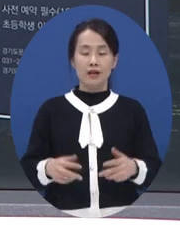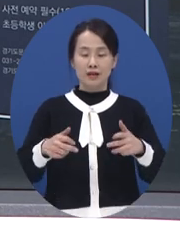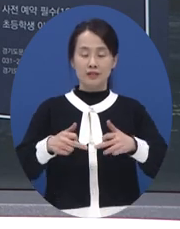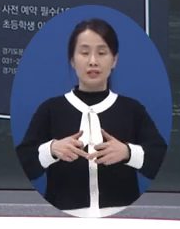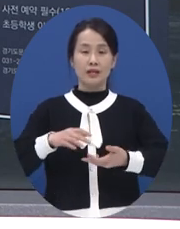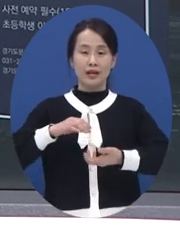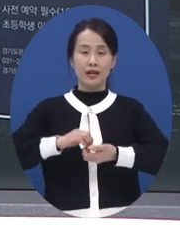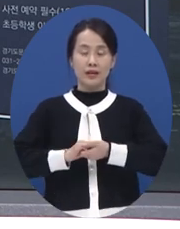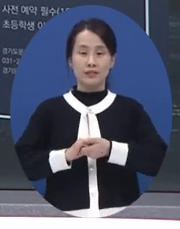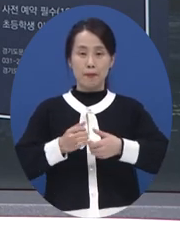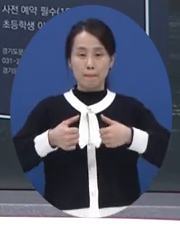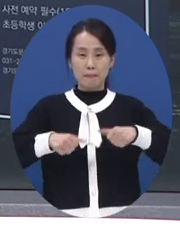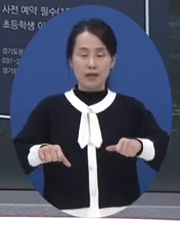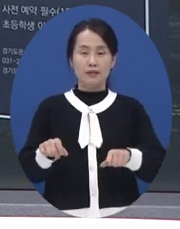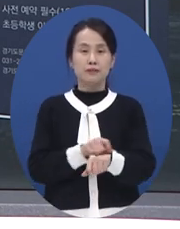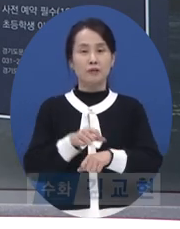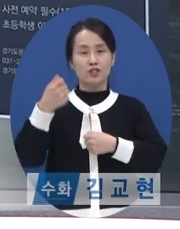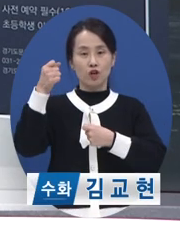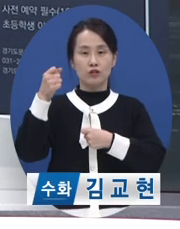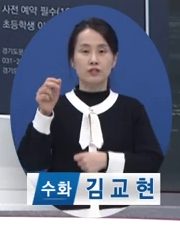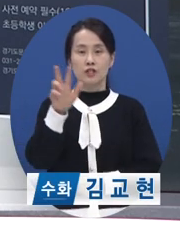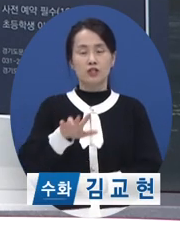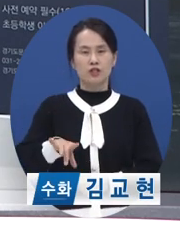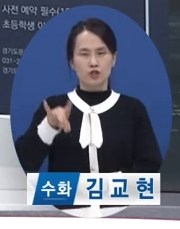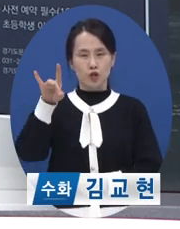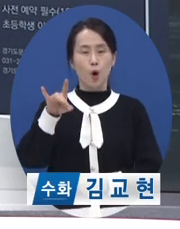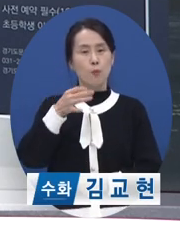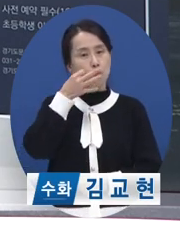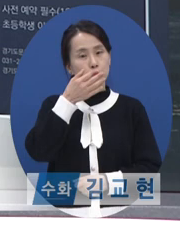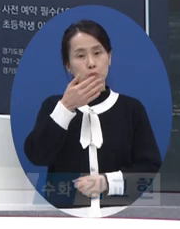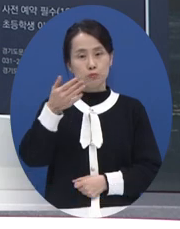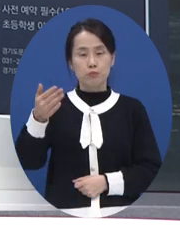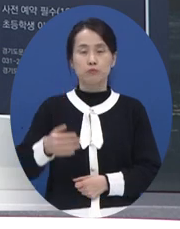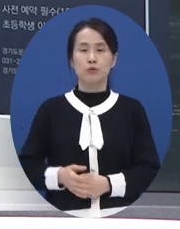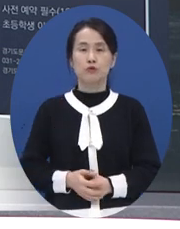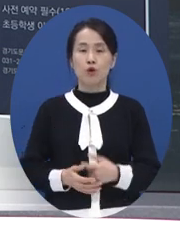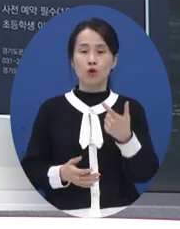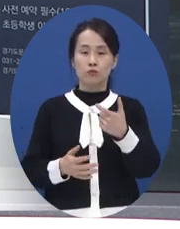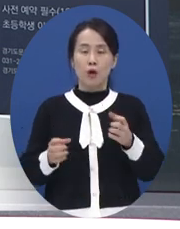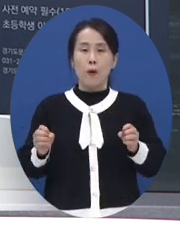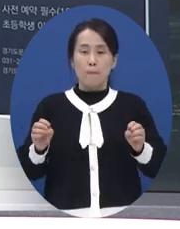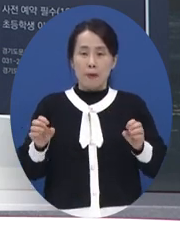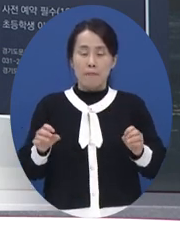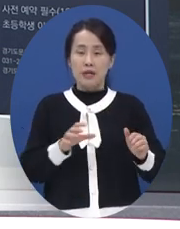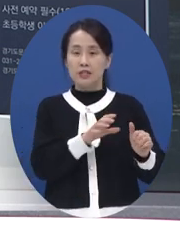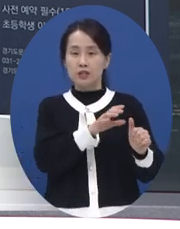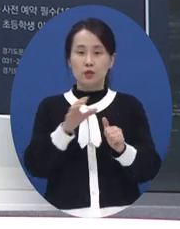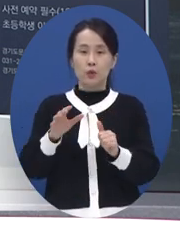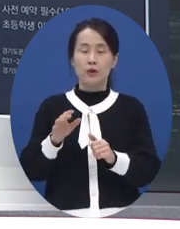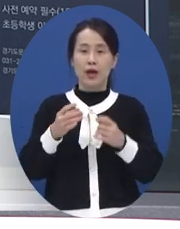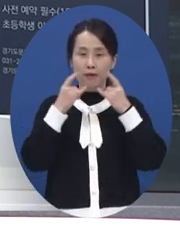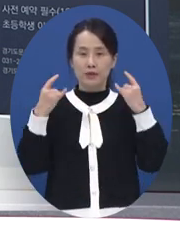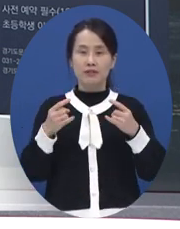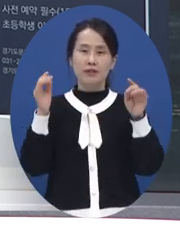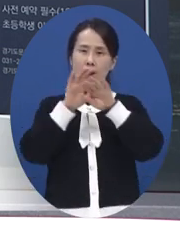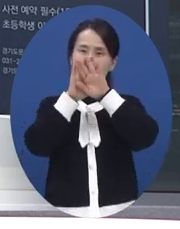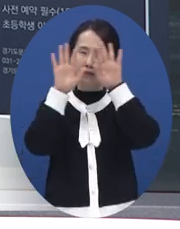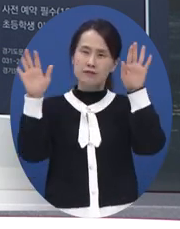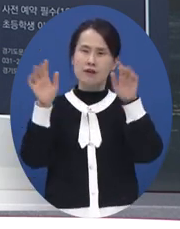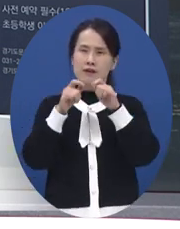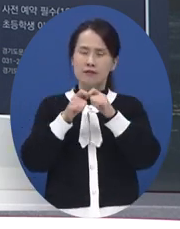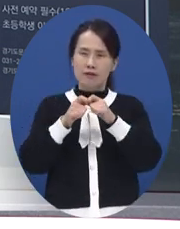장애라는 벽을 허문 특별한 연극이 국내 최초로 무대에 오릅니다 60여개의 스피커를 활용해 프랑스의 밤 1일까지